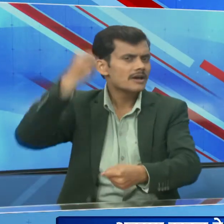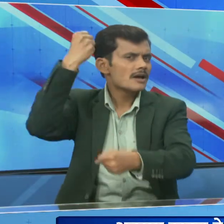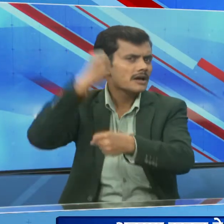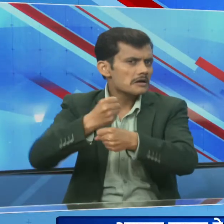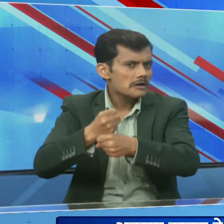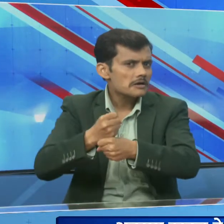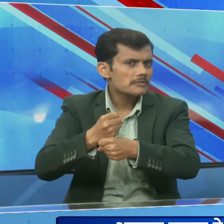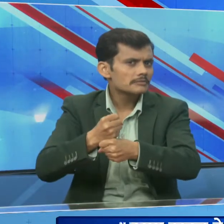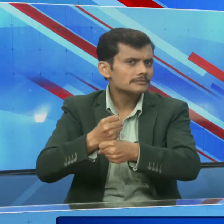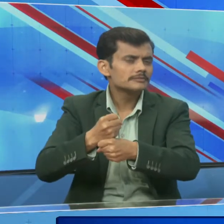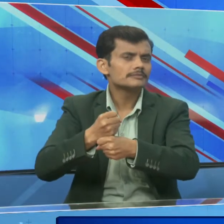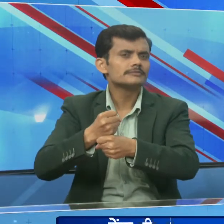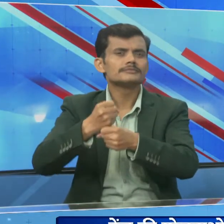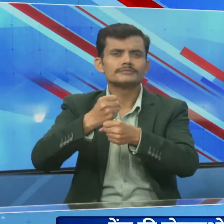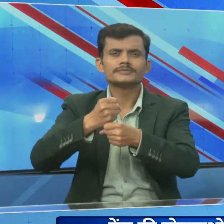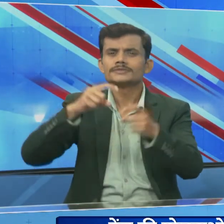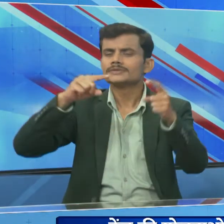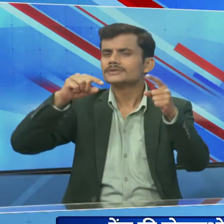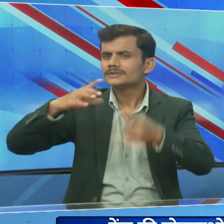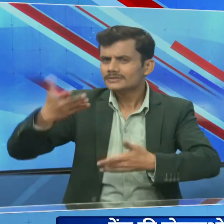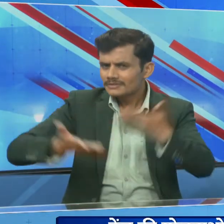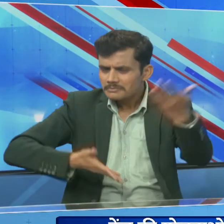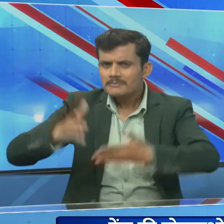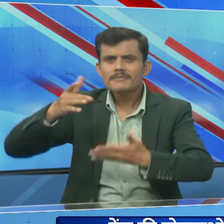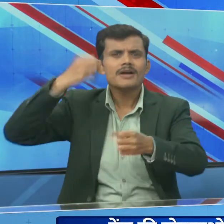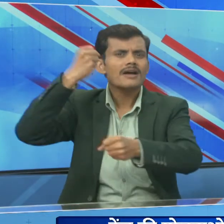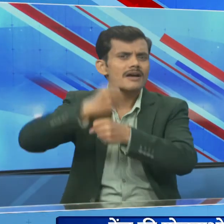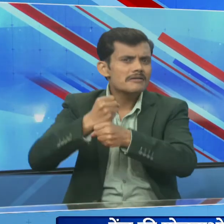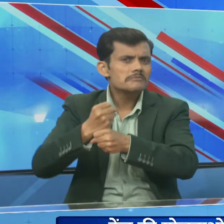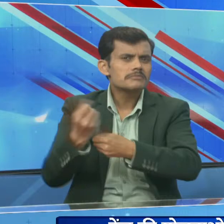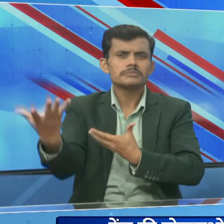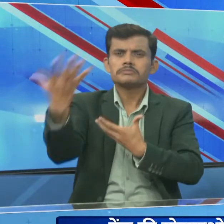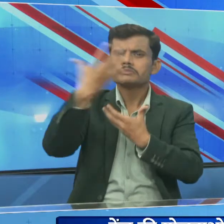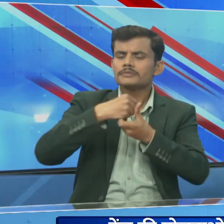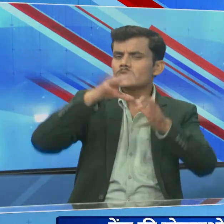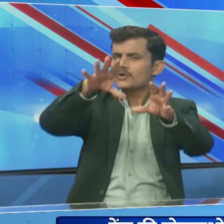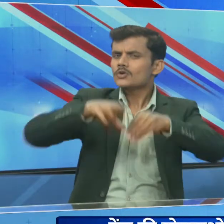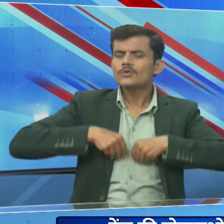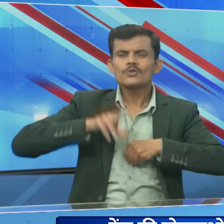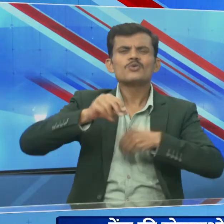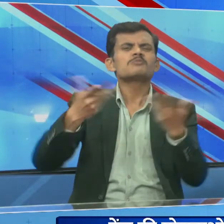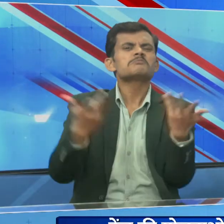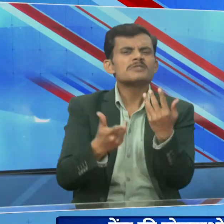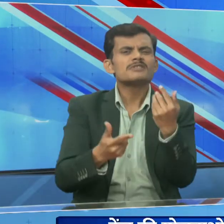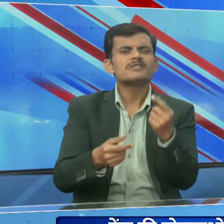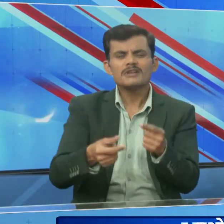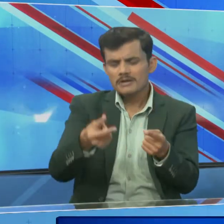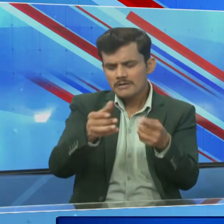क्यों राज्यों में नहीं लागू होने देती, इससे यहां की गरीब जनता पर प्रभाव पड़ता है।